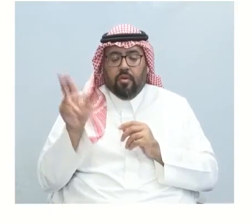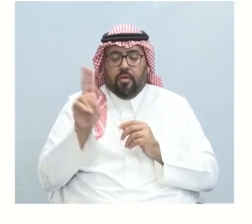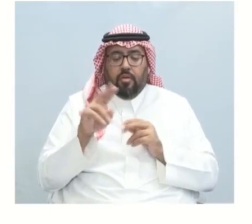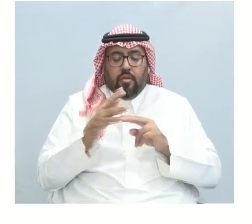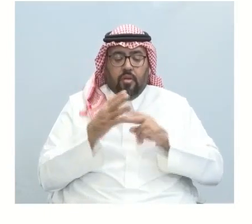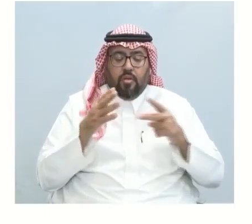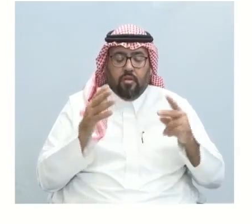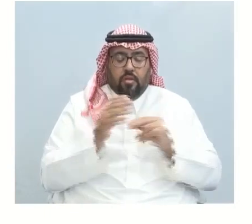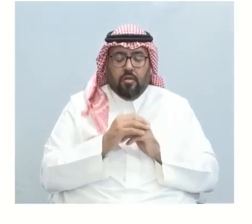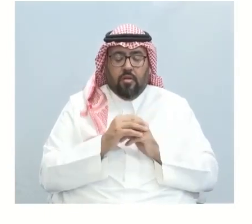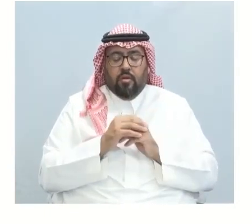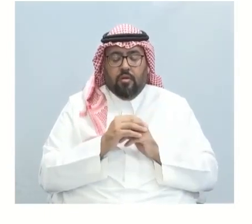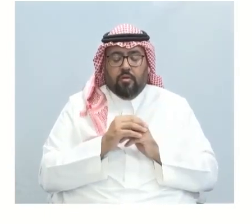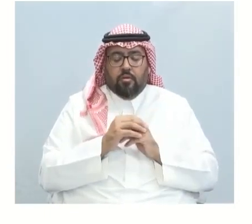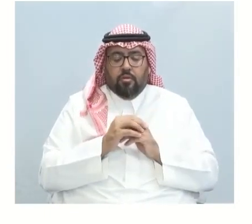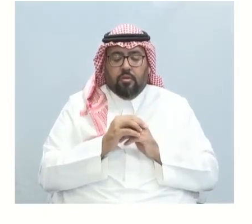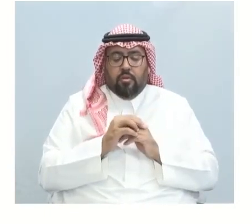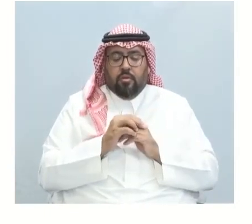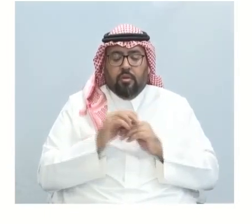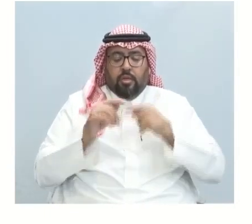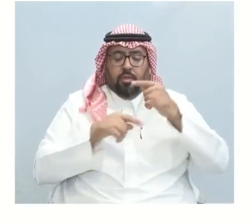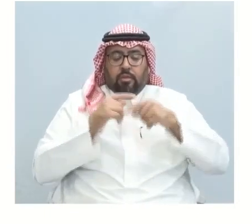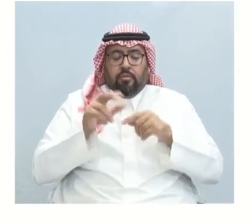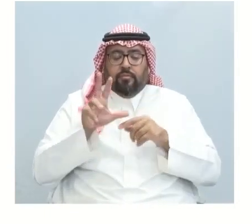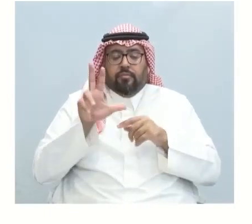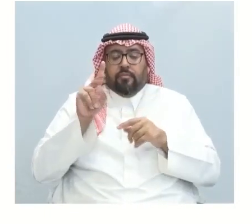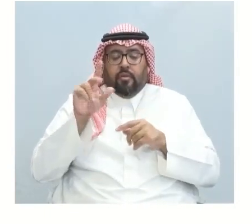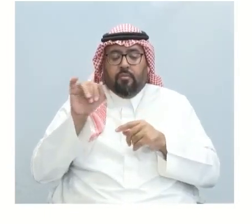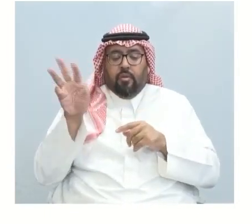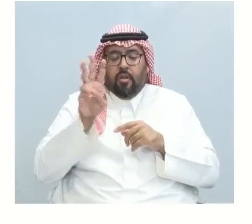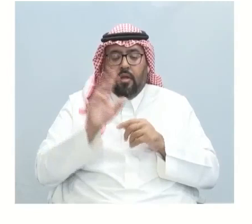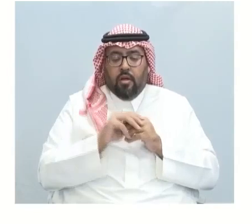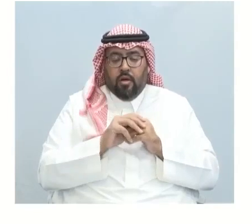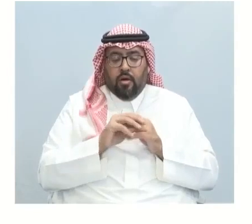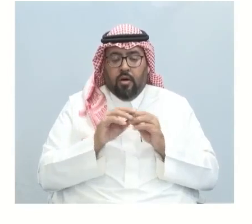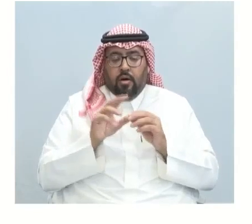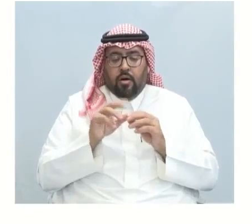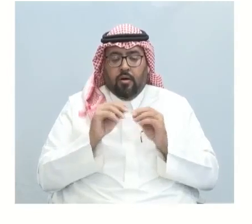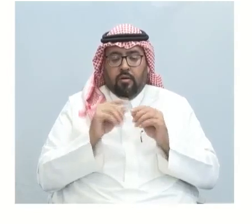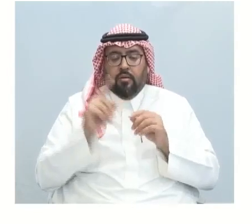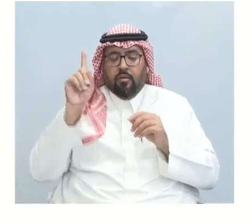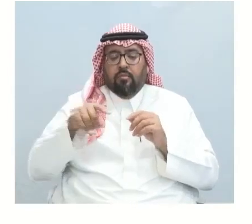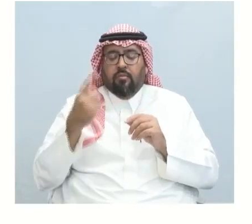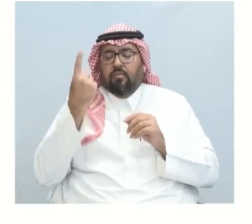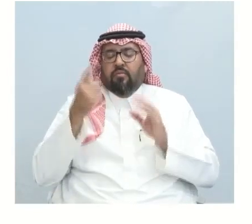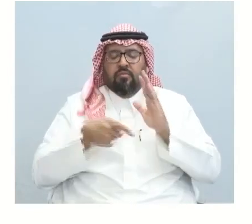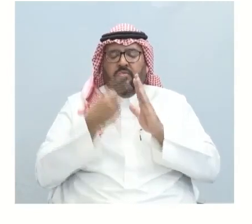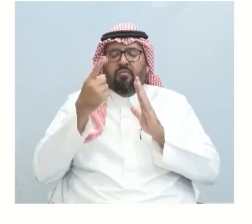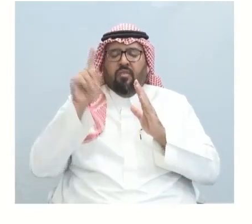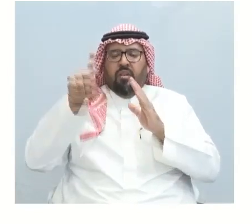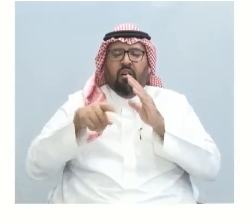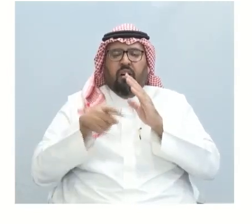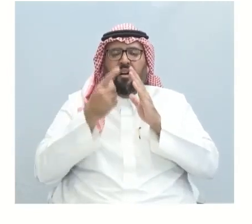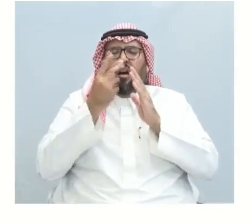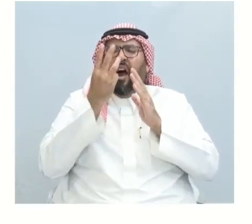التغيرات التي تتبع كل مرحله في طور تدفق الطمث يبدا تدفق الطمث في اليوم الاول ويستمر ما